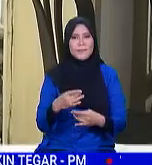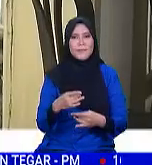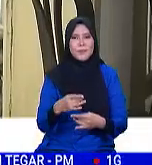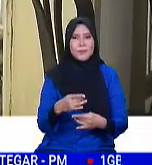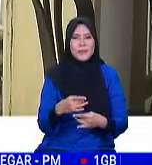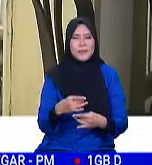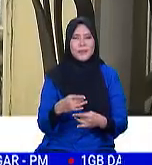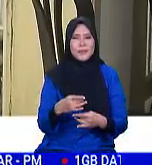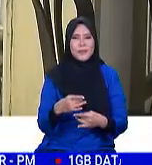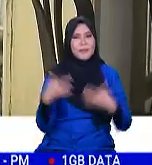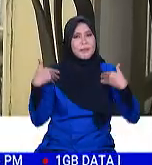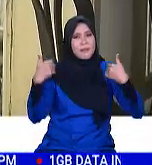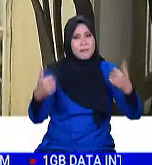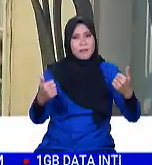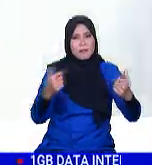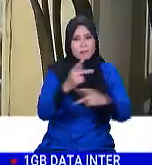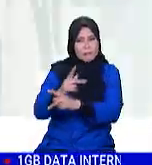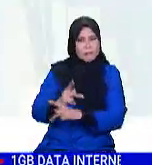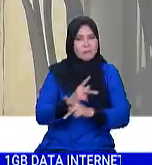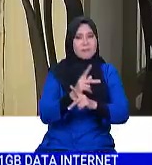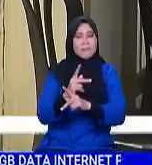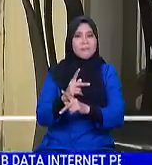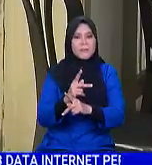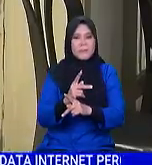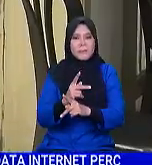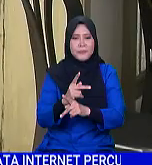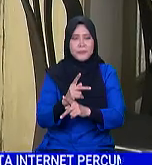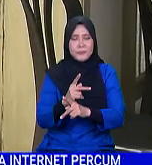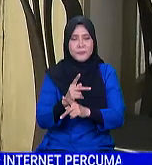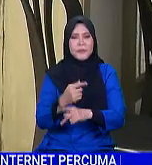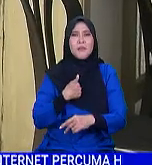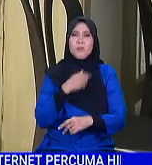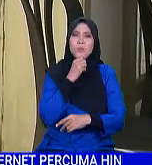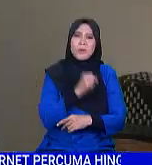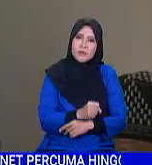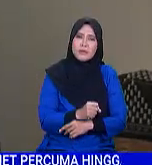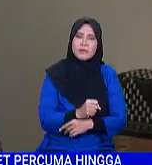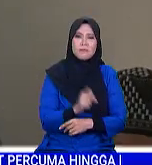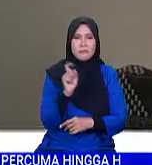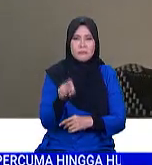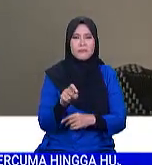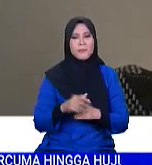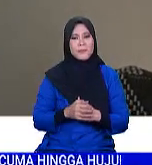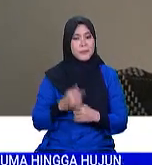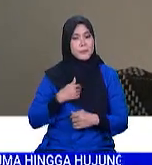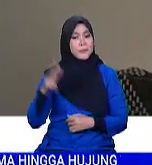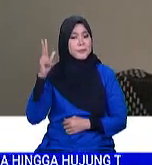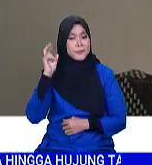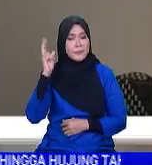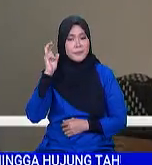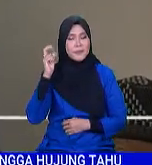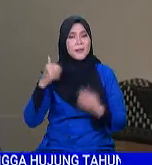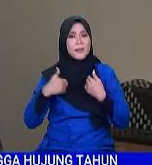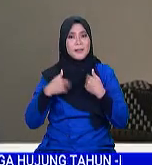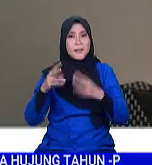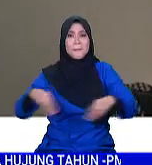Bapak dia jaga kesihatan. Kita orang tua dah ni gitu lah. Bila saya dengar ni ada